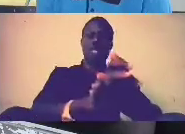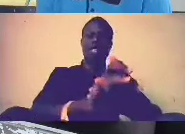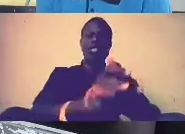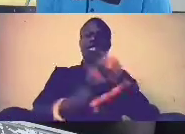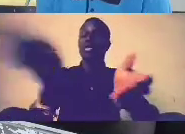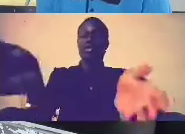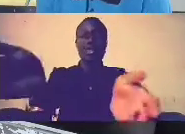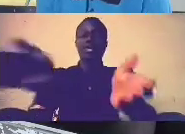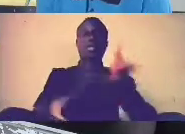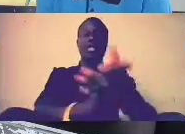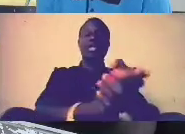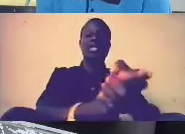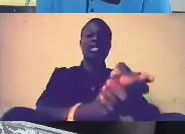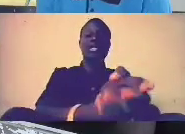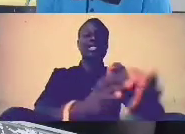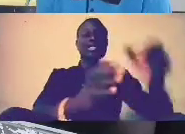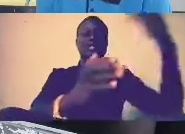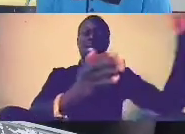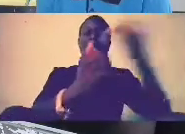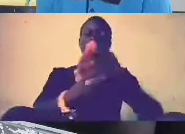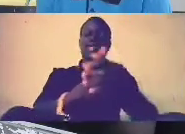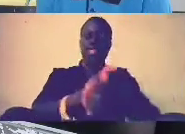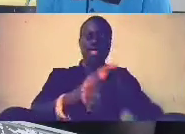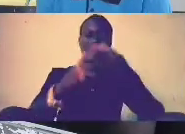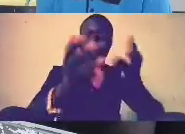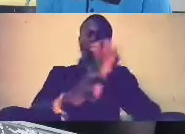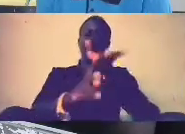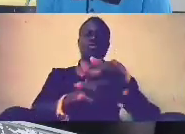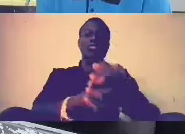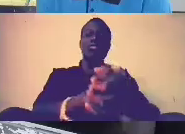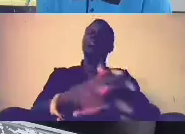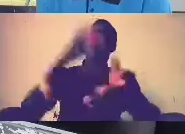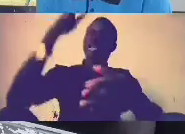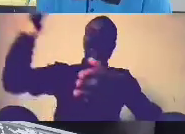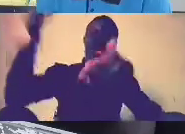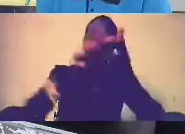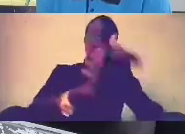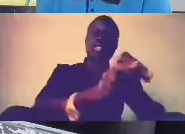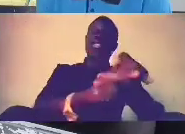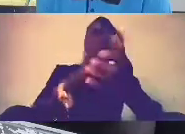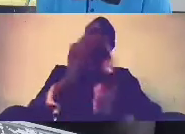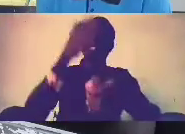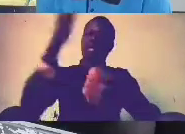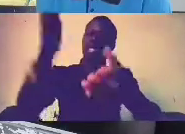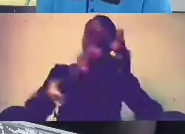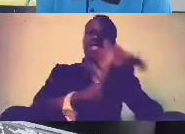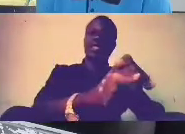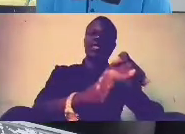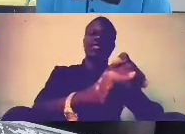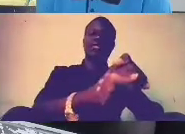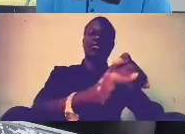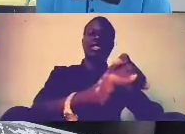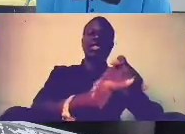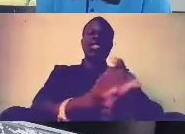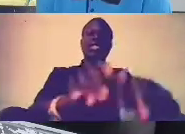n'en peux pas, ce n'est pas les moyens nécessaires, ce n'est pas la capacité qu'il me faut pour y arriver. C'est ça qu'on appelle